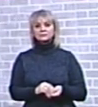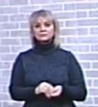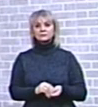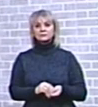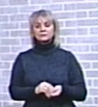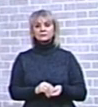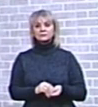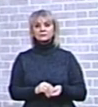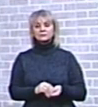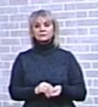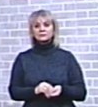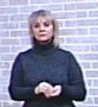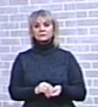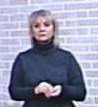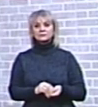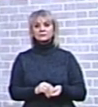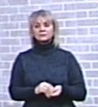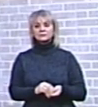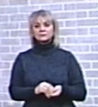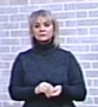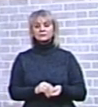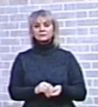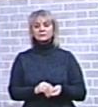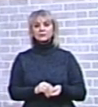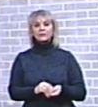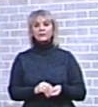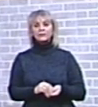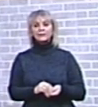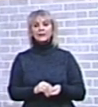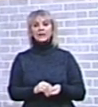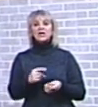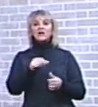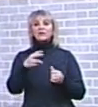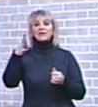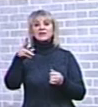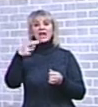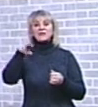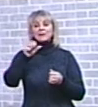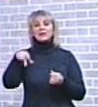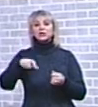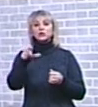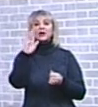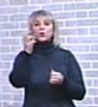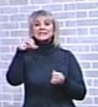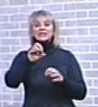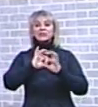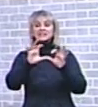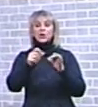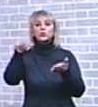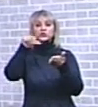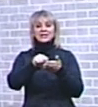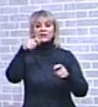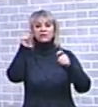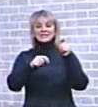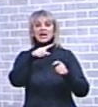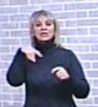бескорыстная душа. В эфире ФМ на Дону Владислав Косарев рассказал об участии в